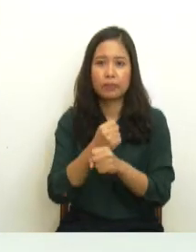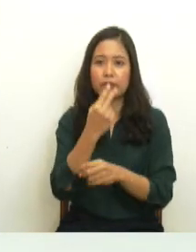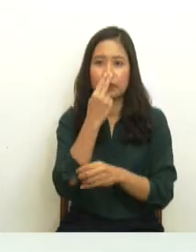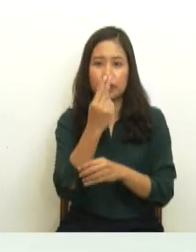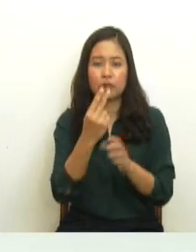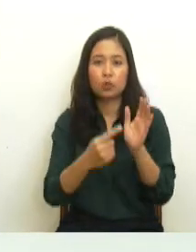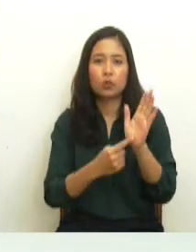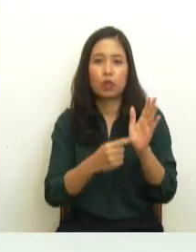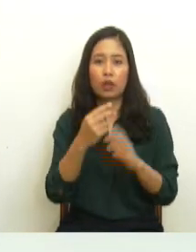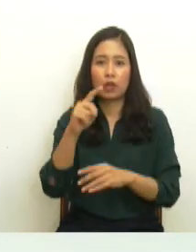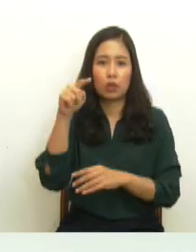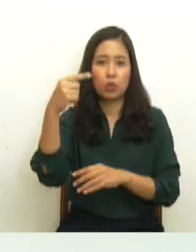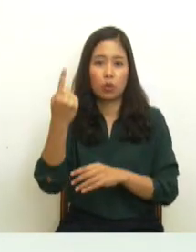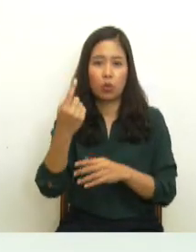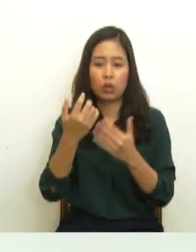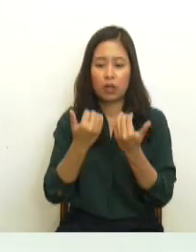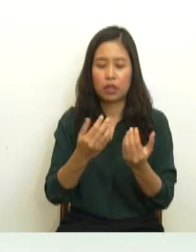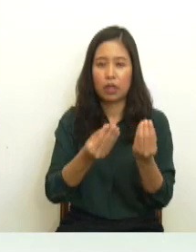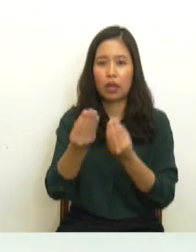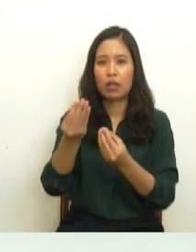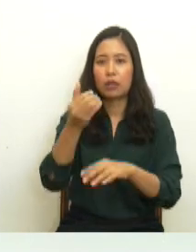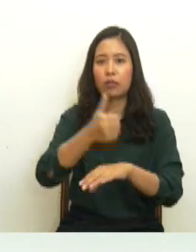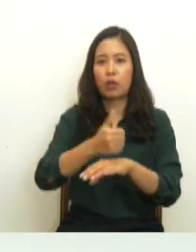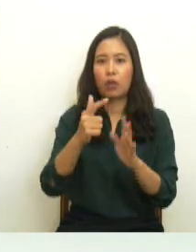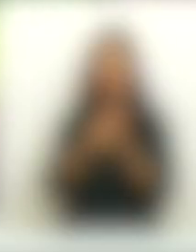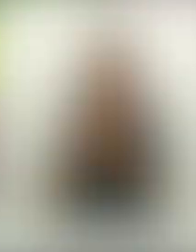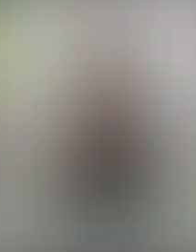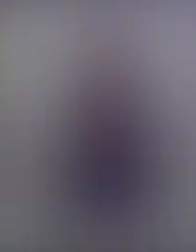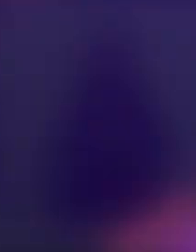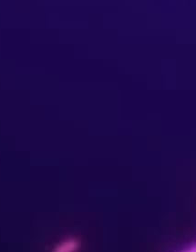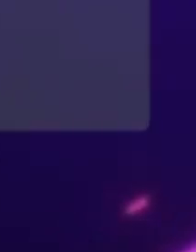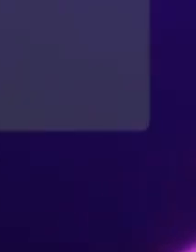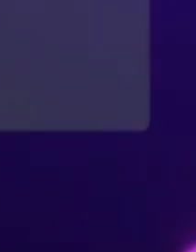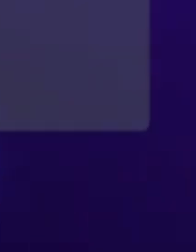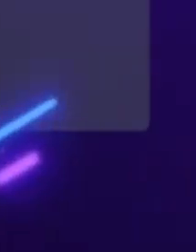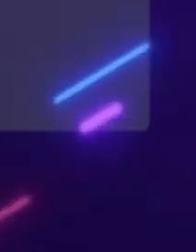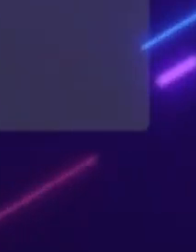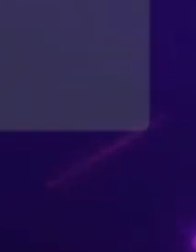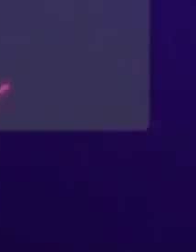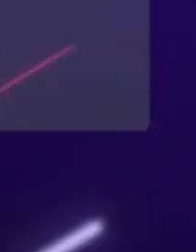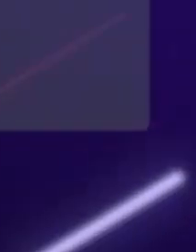ประจักษ์เกาะนก็ขอให้พอเขตทุกท่านได้สมัครและให้ความทุกข์ขันเรื่องนี้